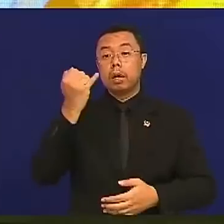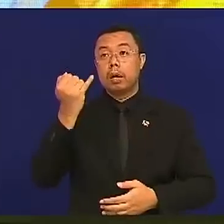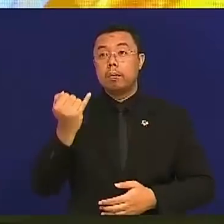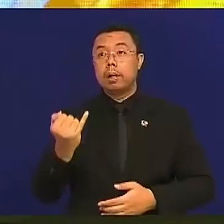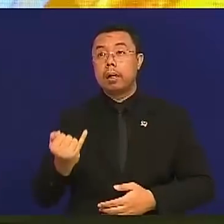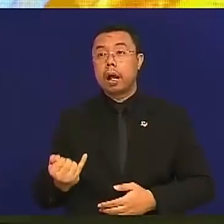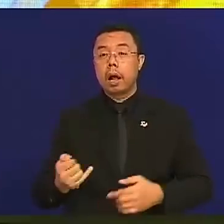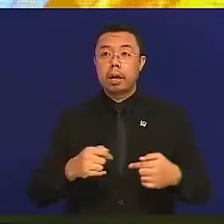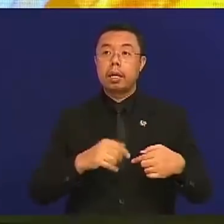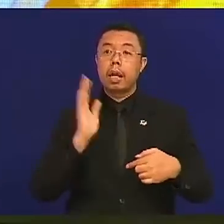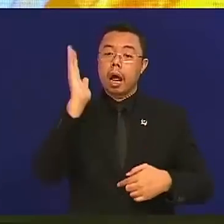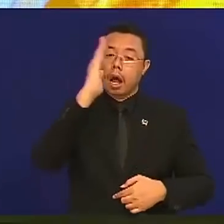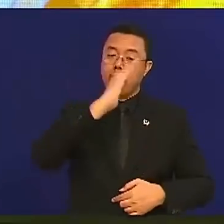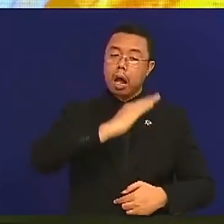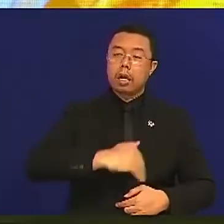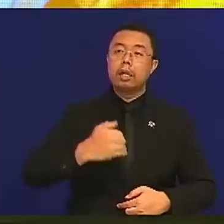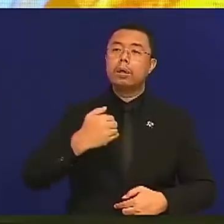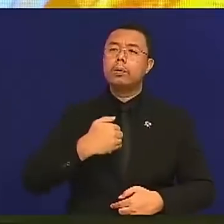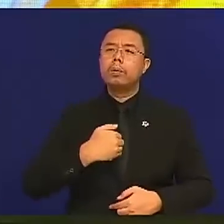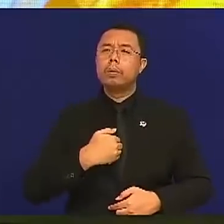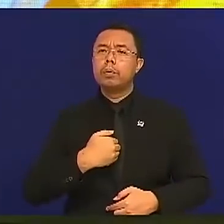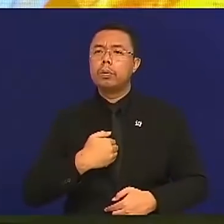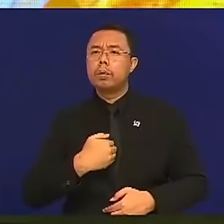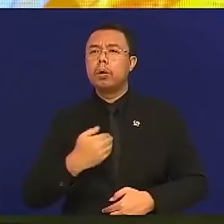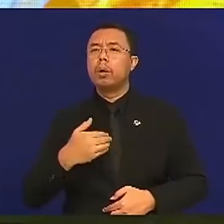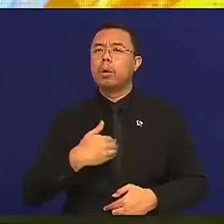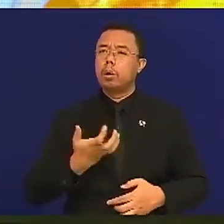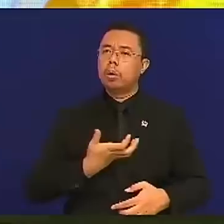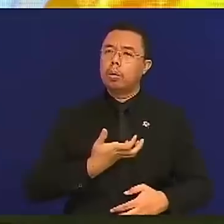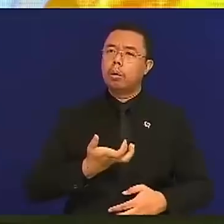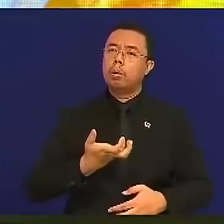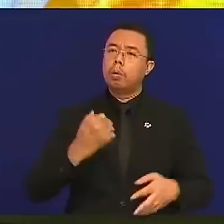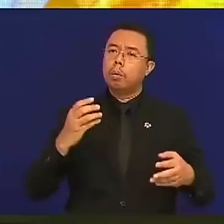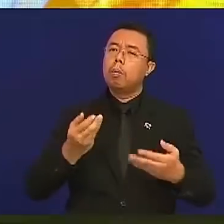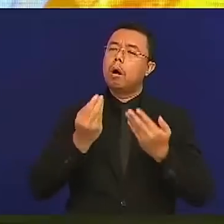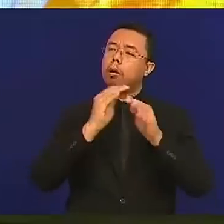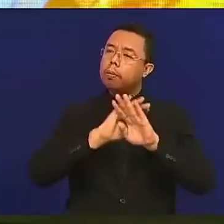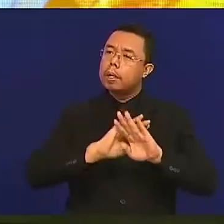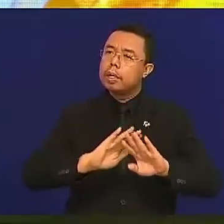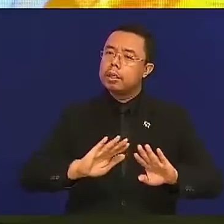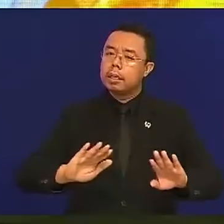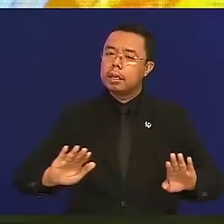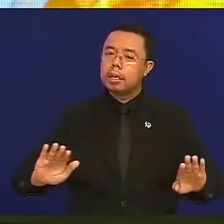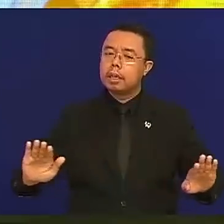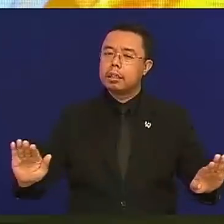sebelum berakhir hariku. Ku mau